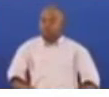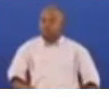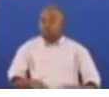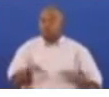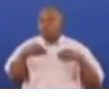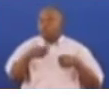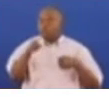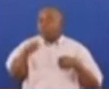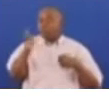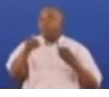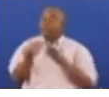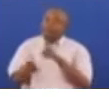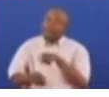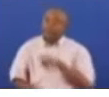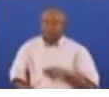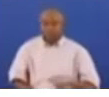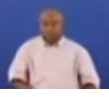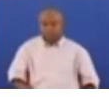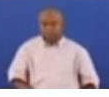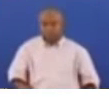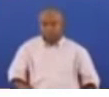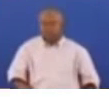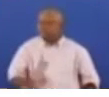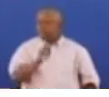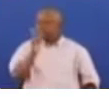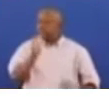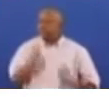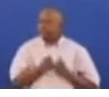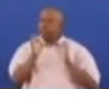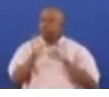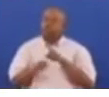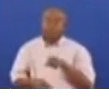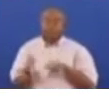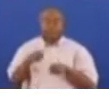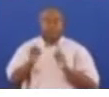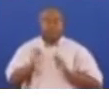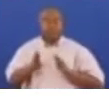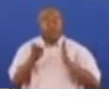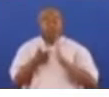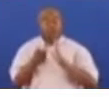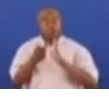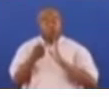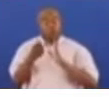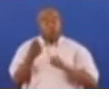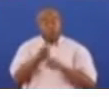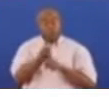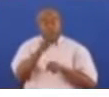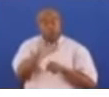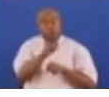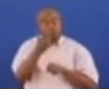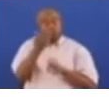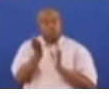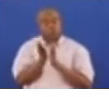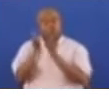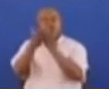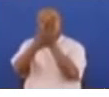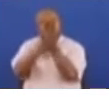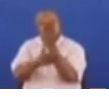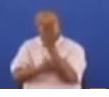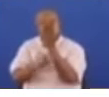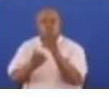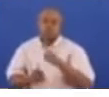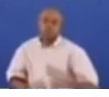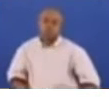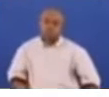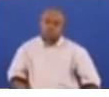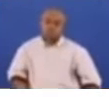nimekosea, nimefanya hivi, which is not good katika maisha ya kawaida ya mwanadamu yoyote.